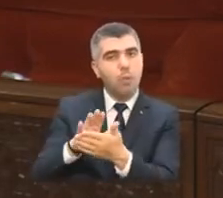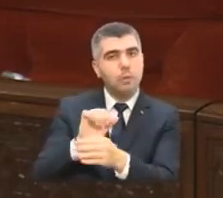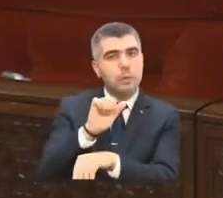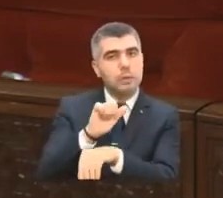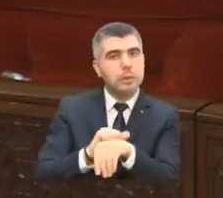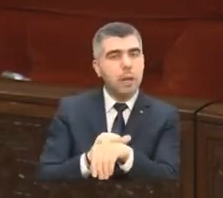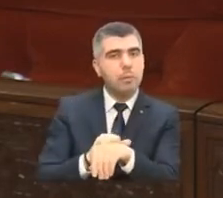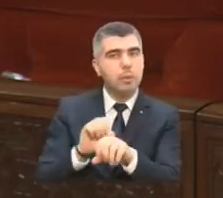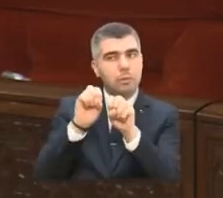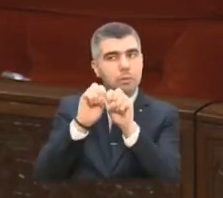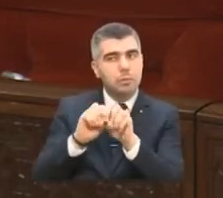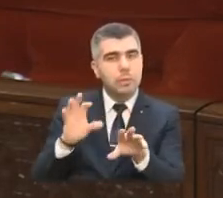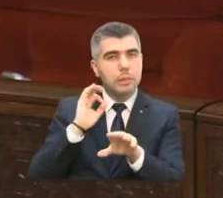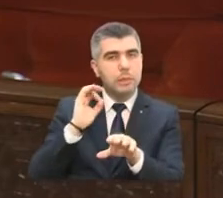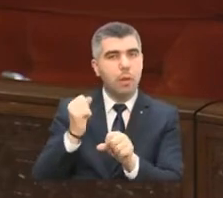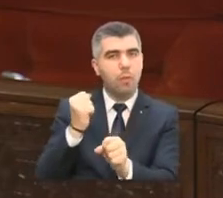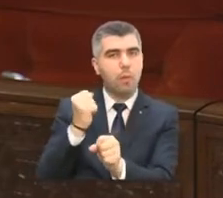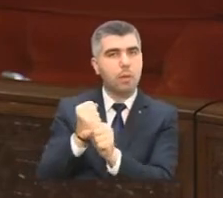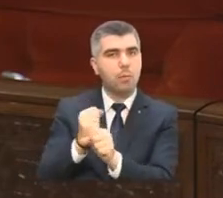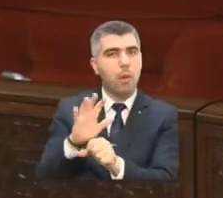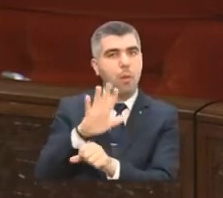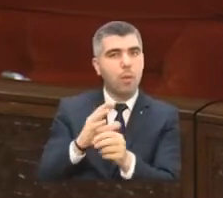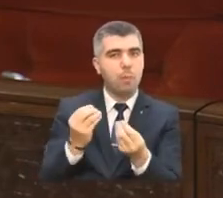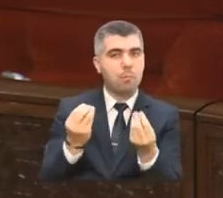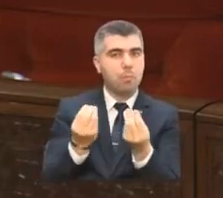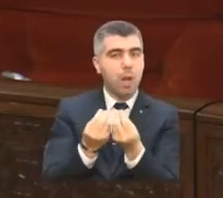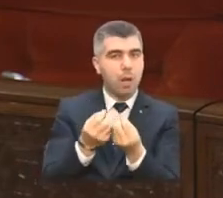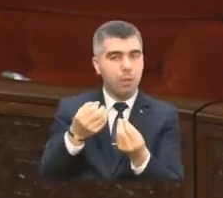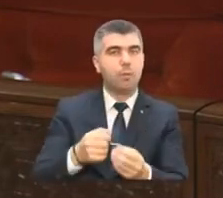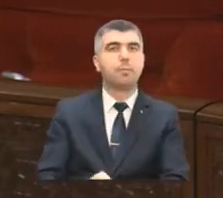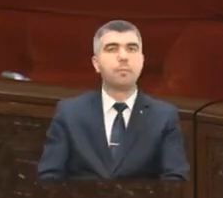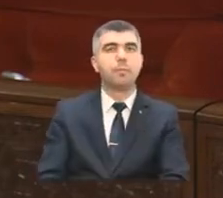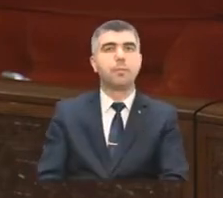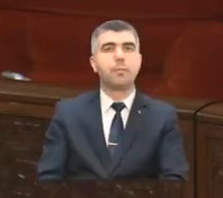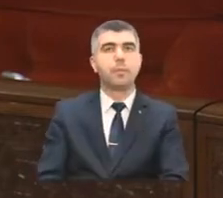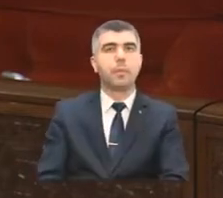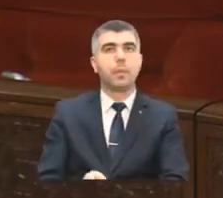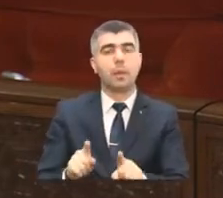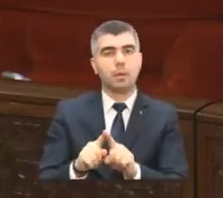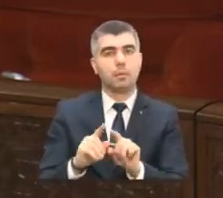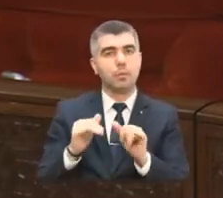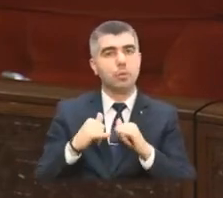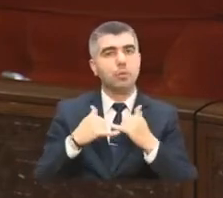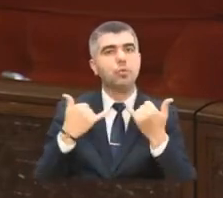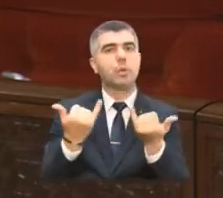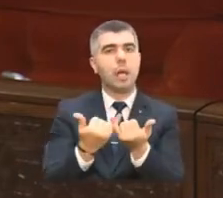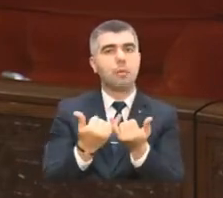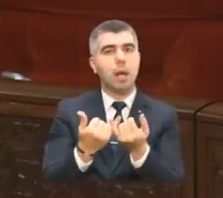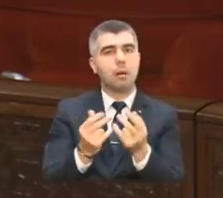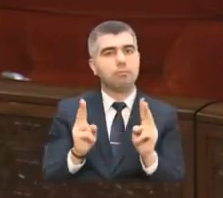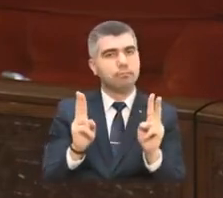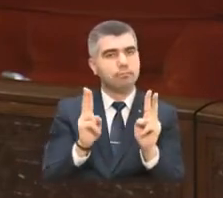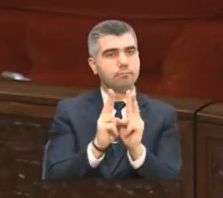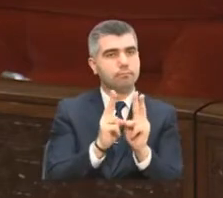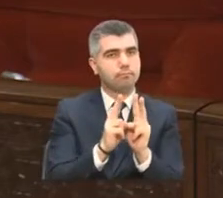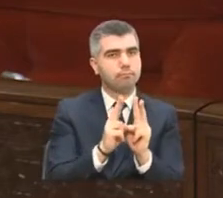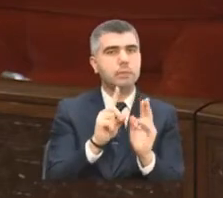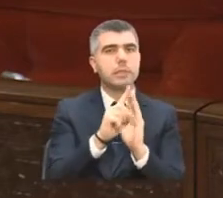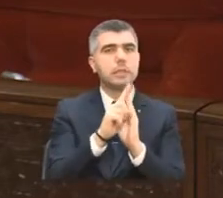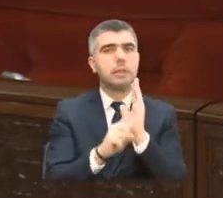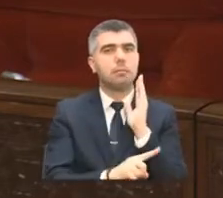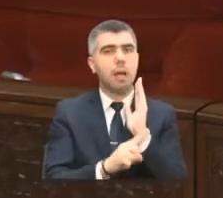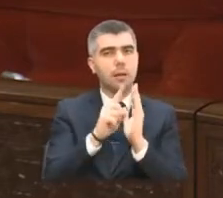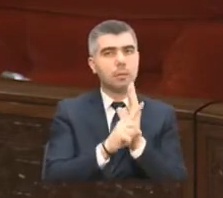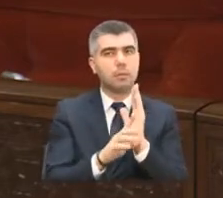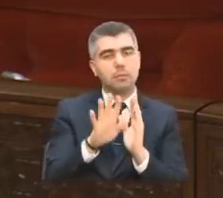للشغيلة. تفعيل لمبدأ العمل المشترك مع المهنيين، ترأس شخصيا عدد من اللقاءات خلال الأسبوعين الماضيين مع